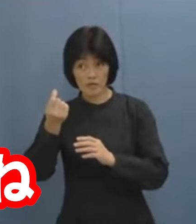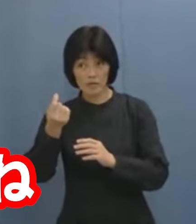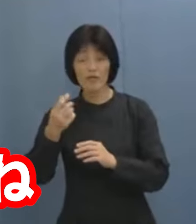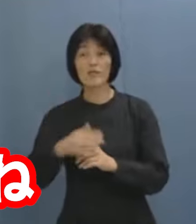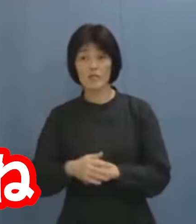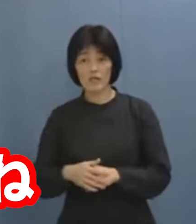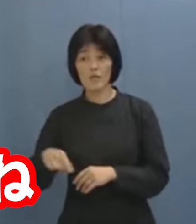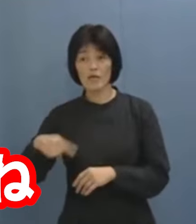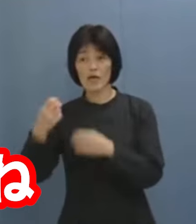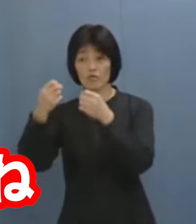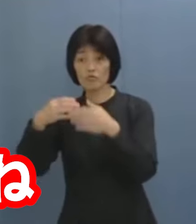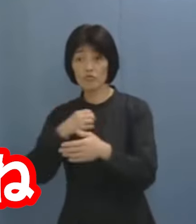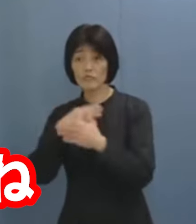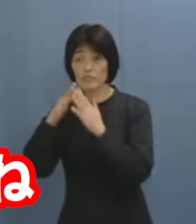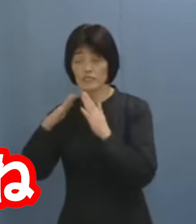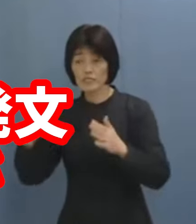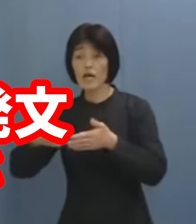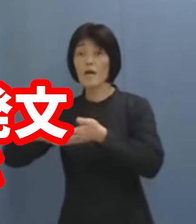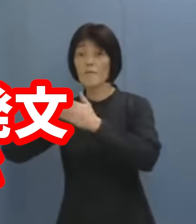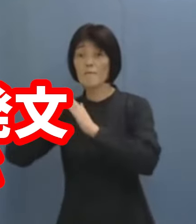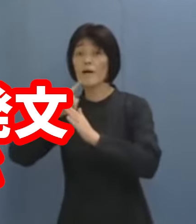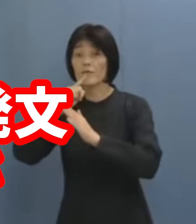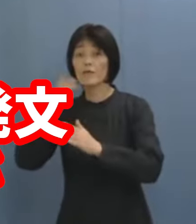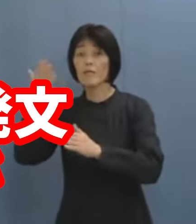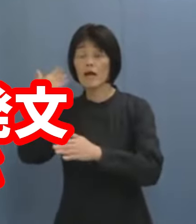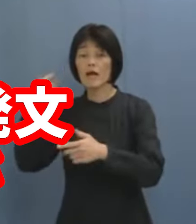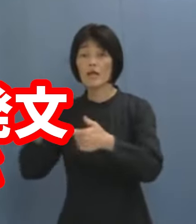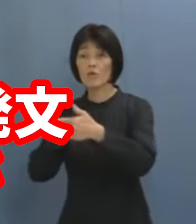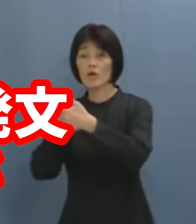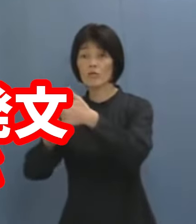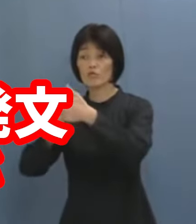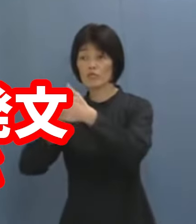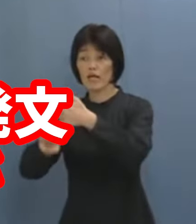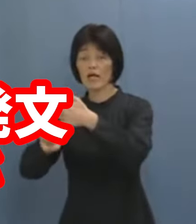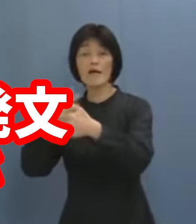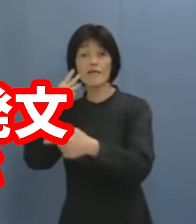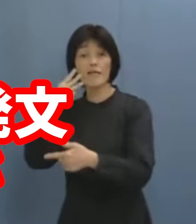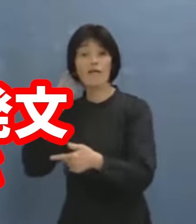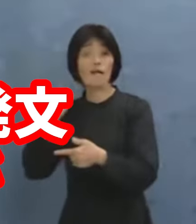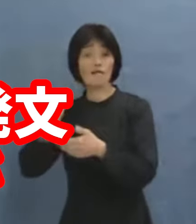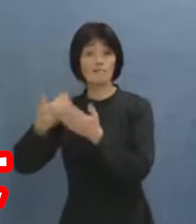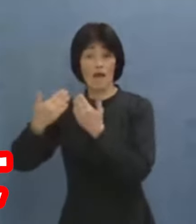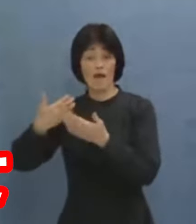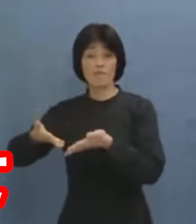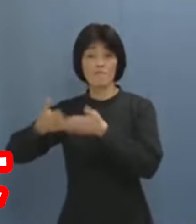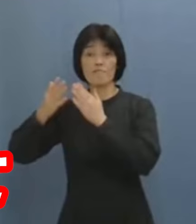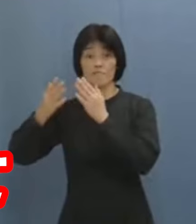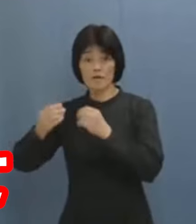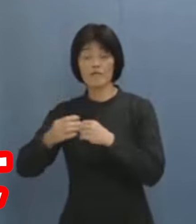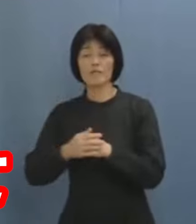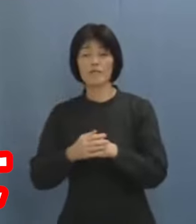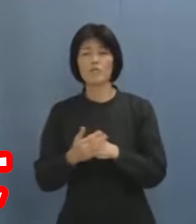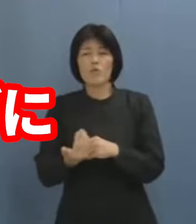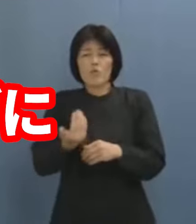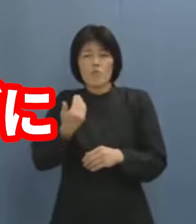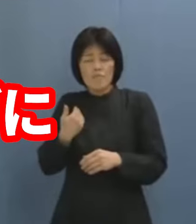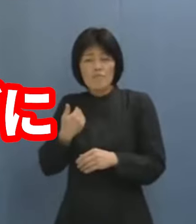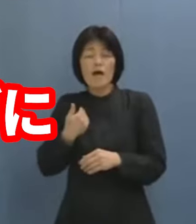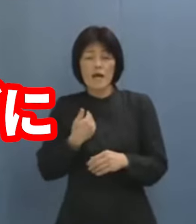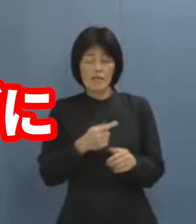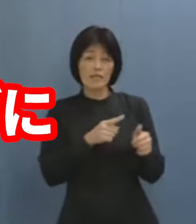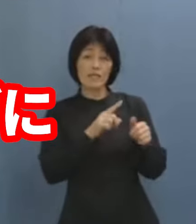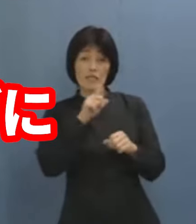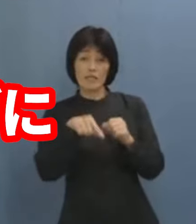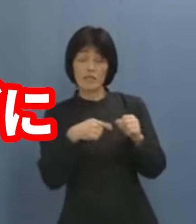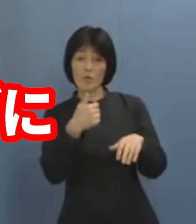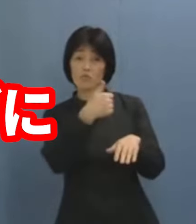日約3ヶ月前なんですよね。でそれ以降その7月に告発文を作成した元局長がお亡くなりになられて、で県が公益